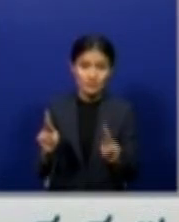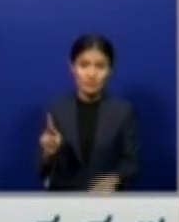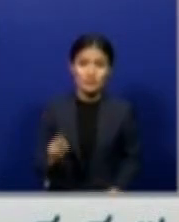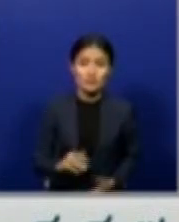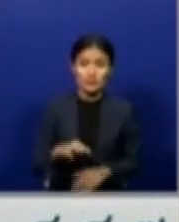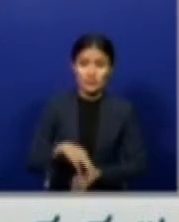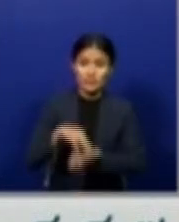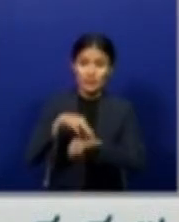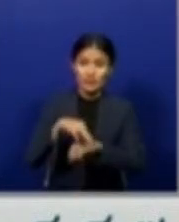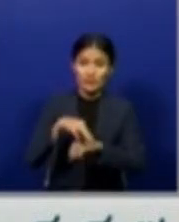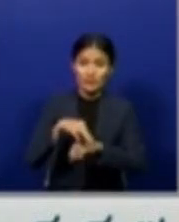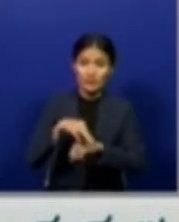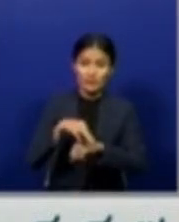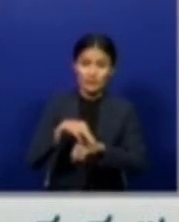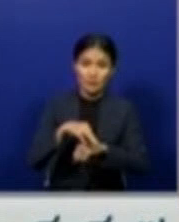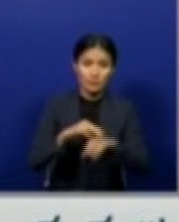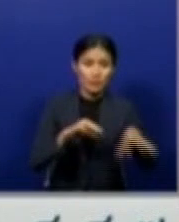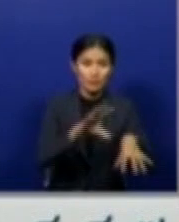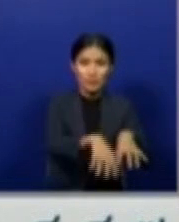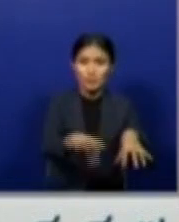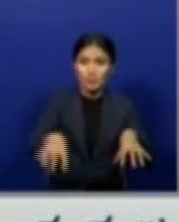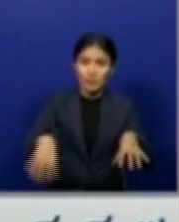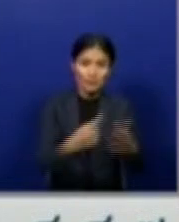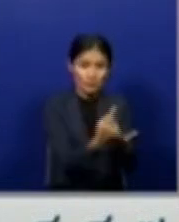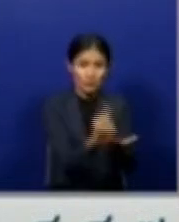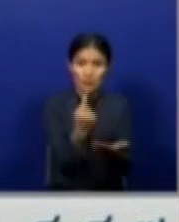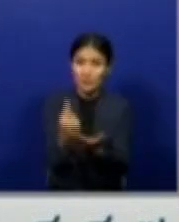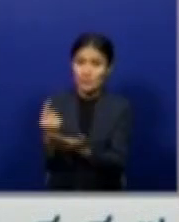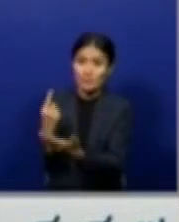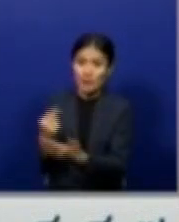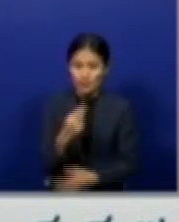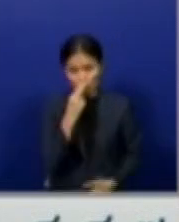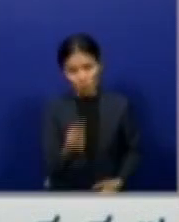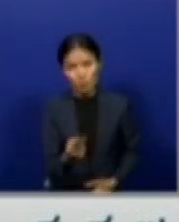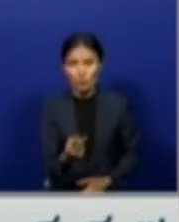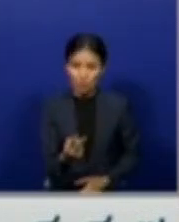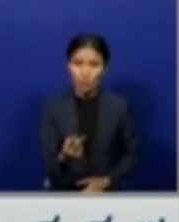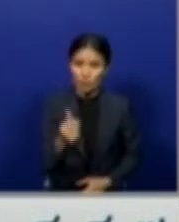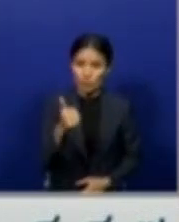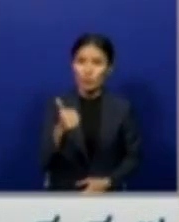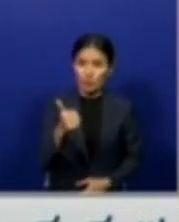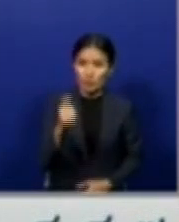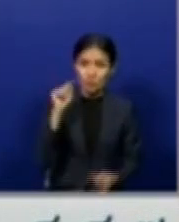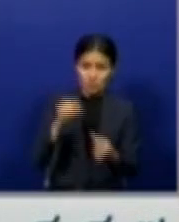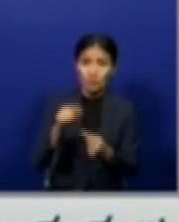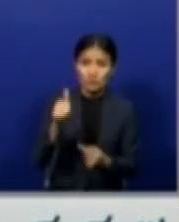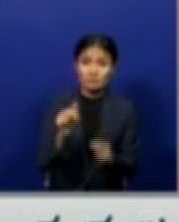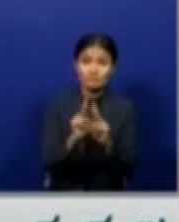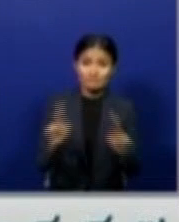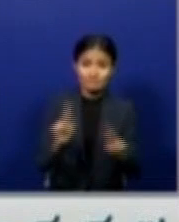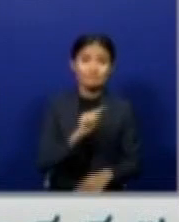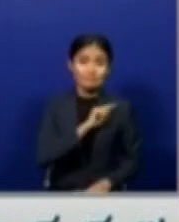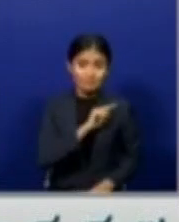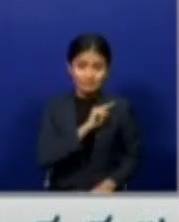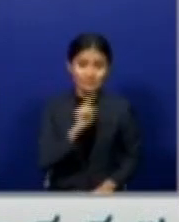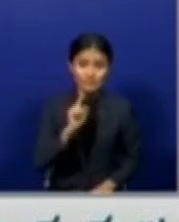หน่งในหน่วยงานต่างๆซึ่งก็ดูแลก็น่าจะเหมาะสมนะครับกรรมการเหล่านี้มีอำนาจในการที่